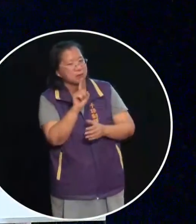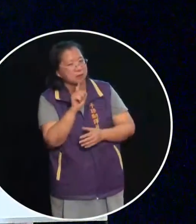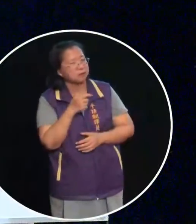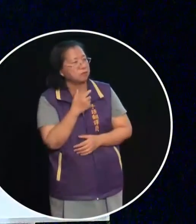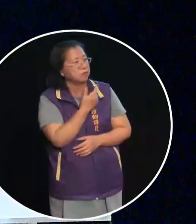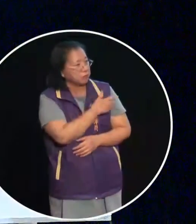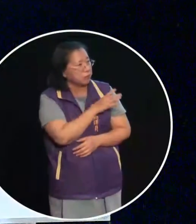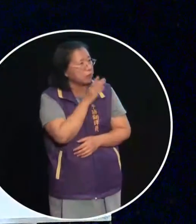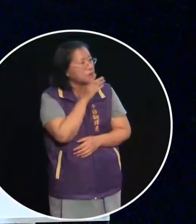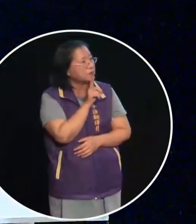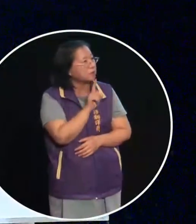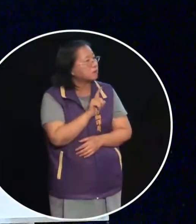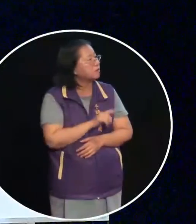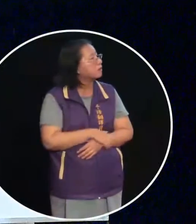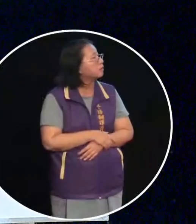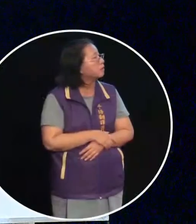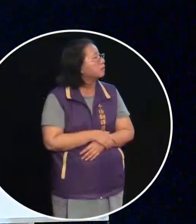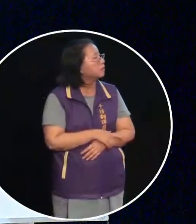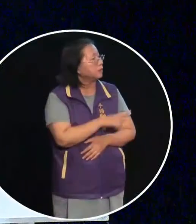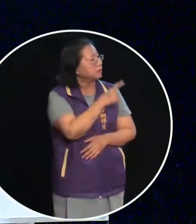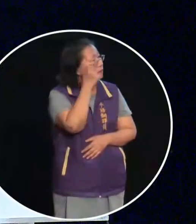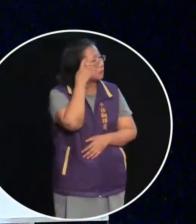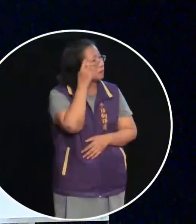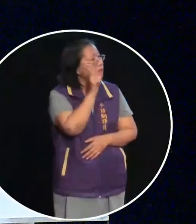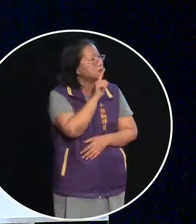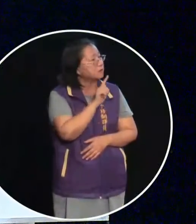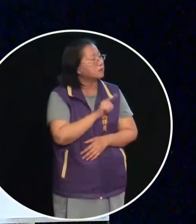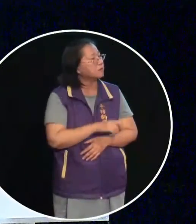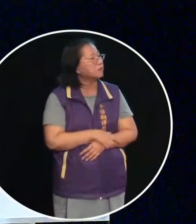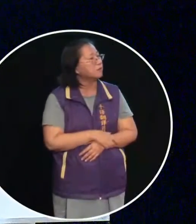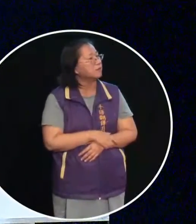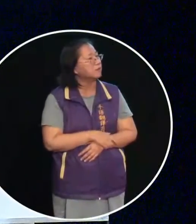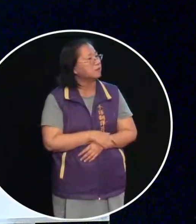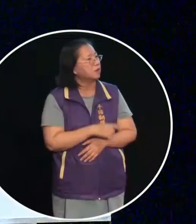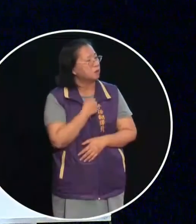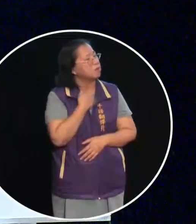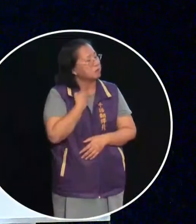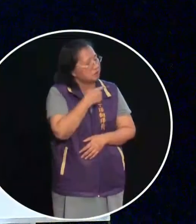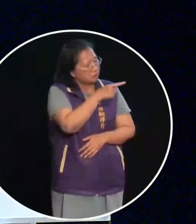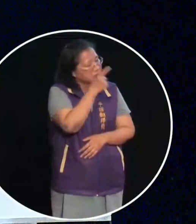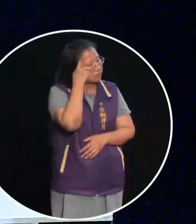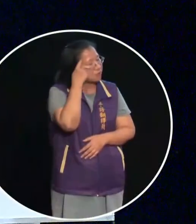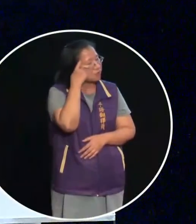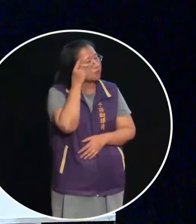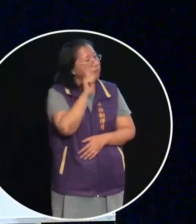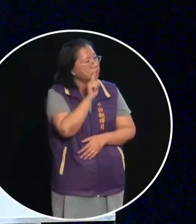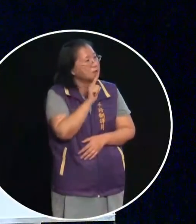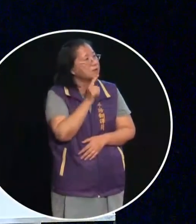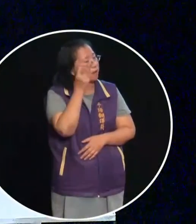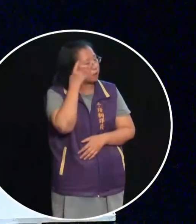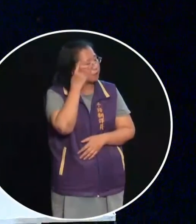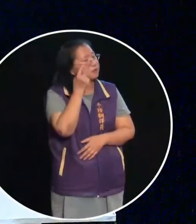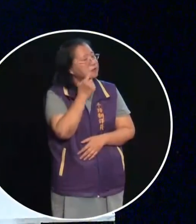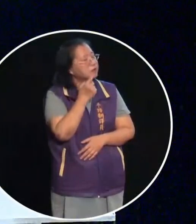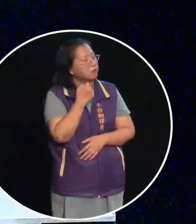那么这个舆论民意调查的部分，我可以理解你有这样的一个观点，